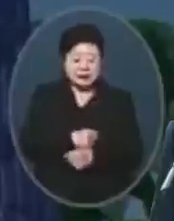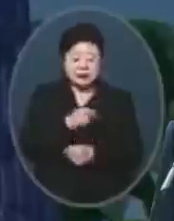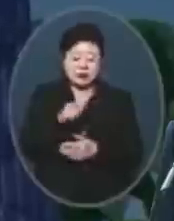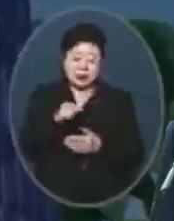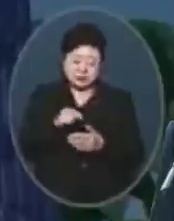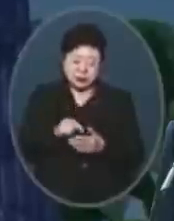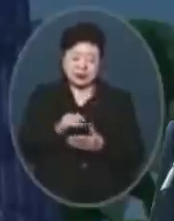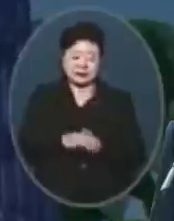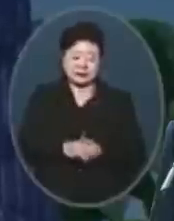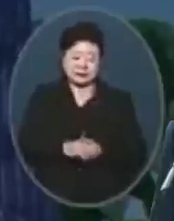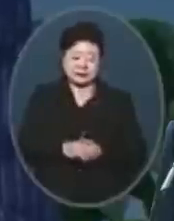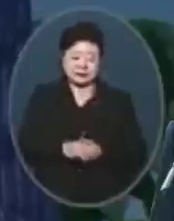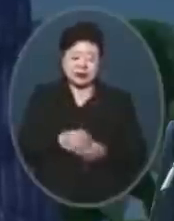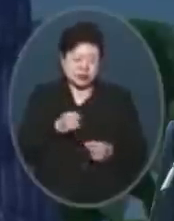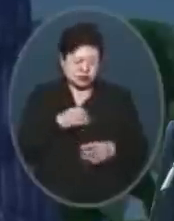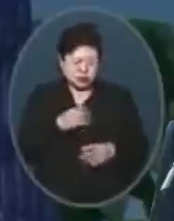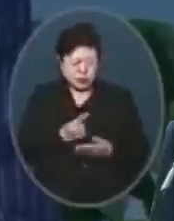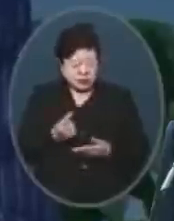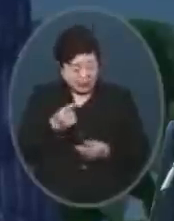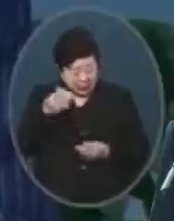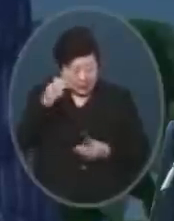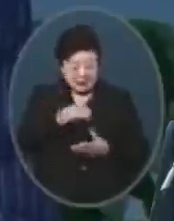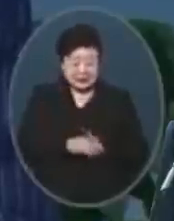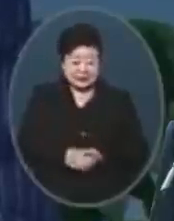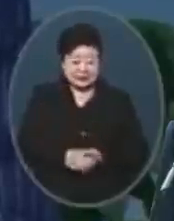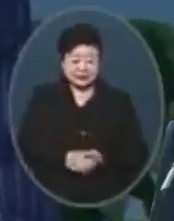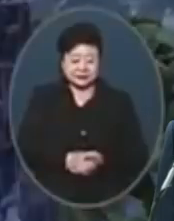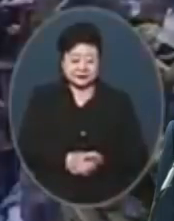마음속에 두려움이 떠나가는 것입니다.